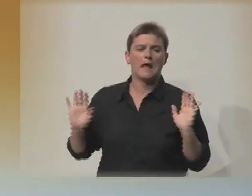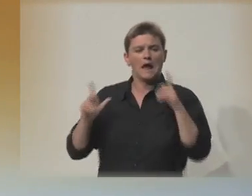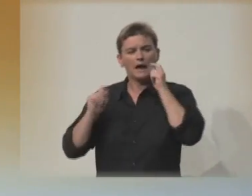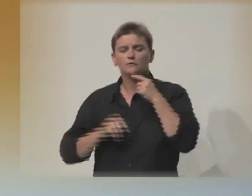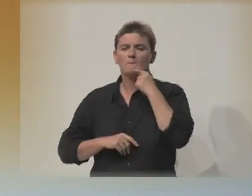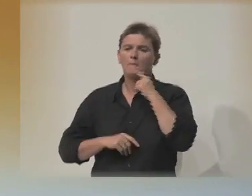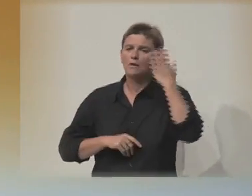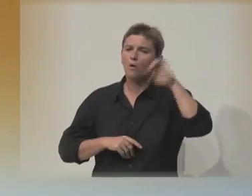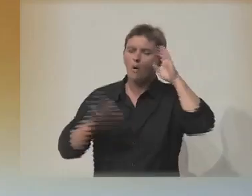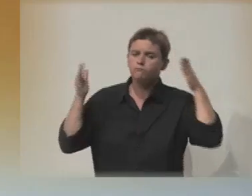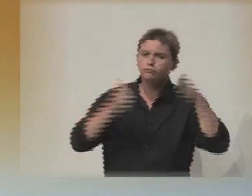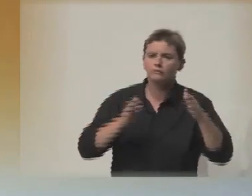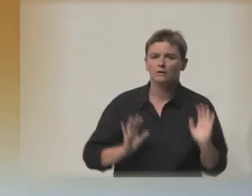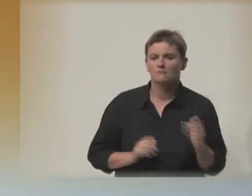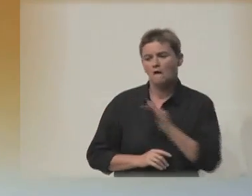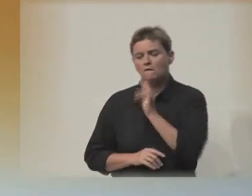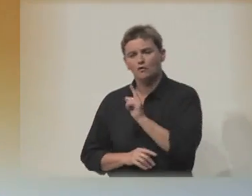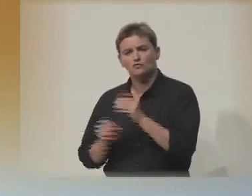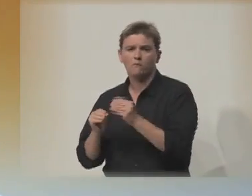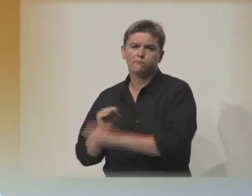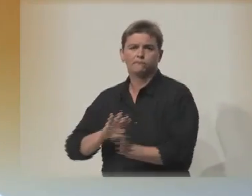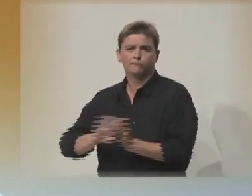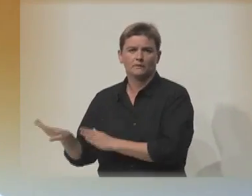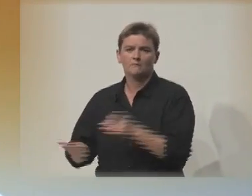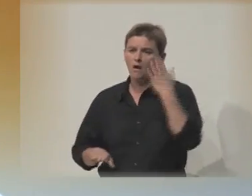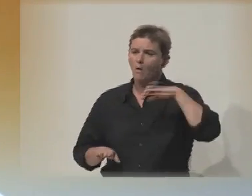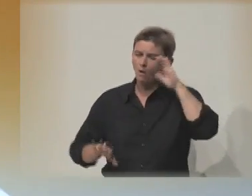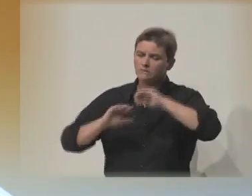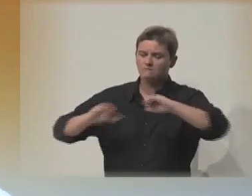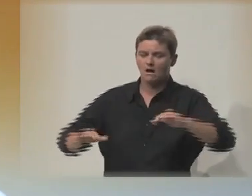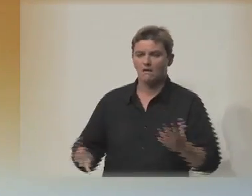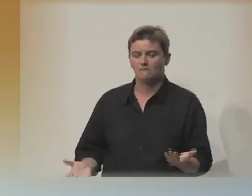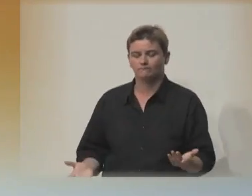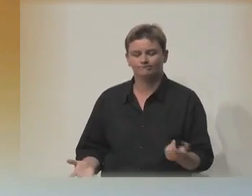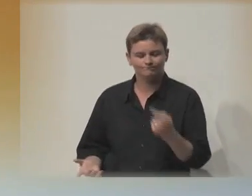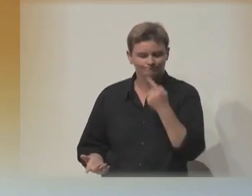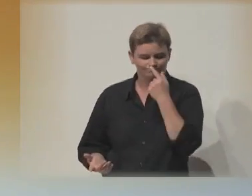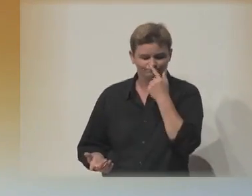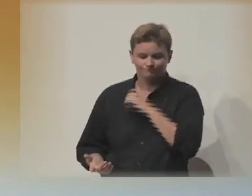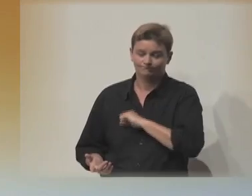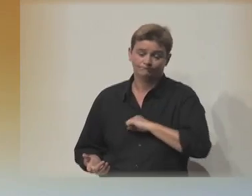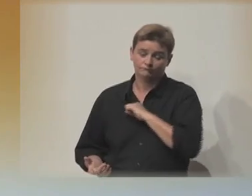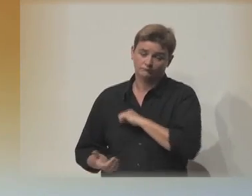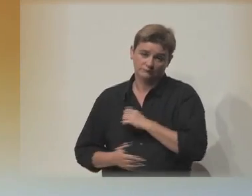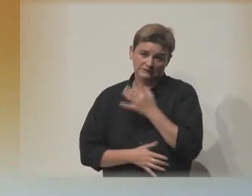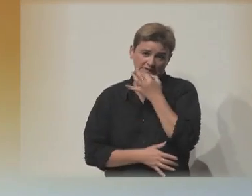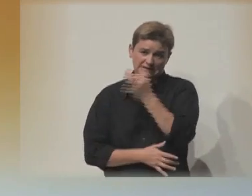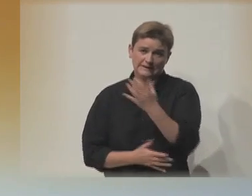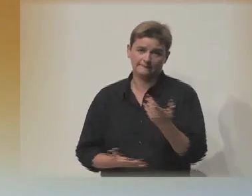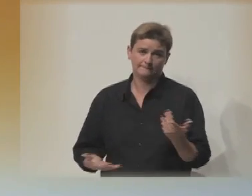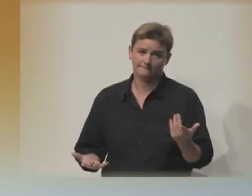d'Europe. Que l'Europe, c'est un sujet à part. Eh bien, je suis navré de leur